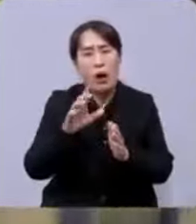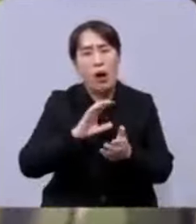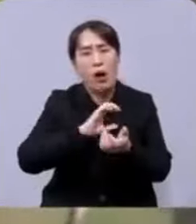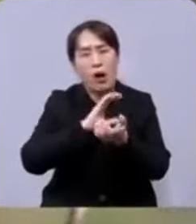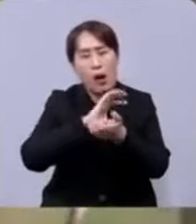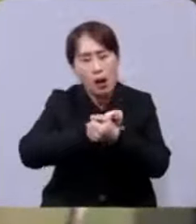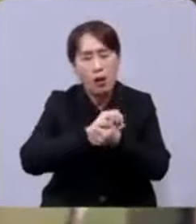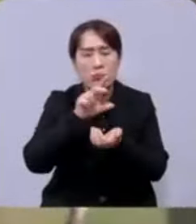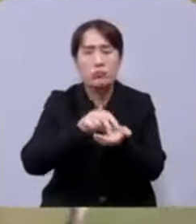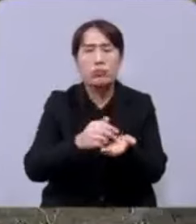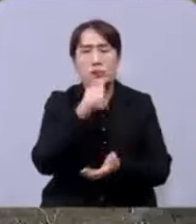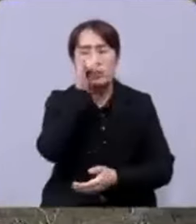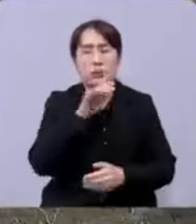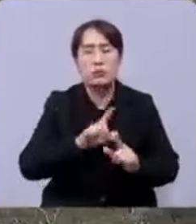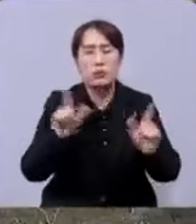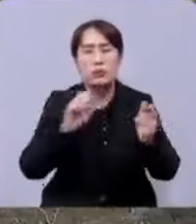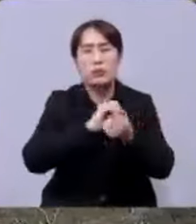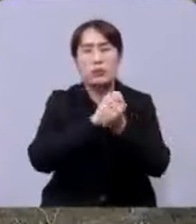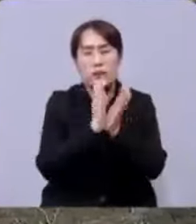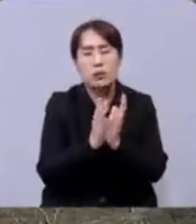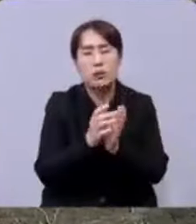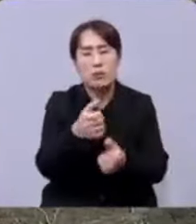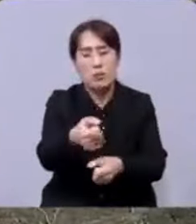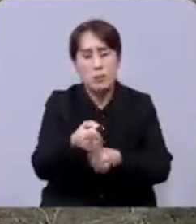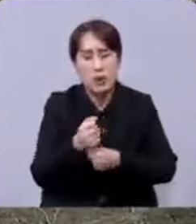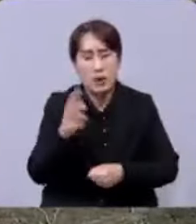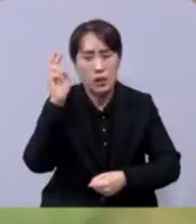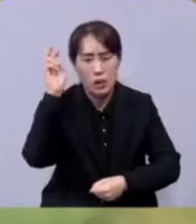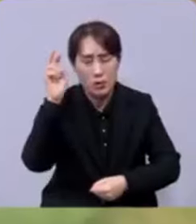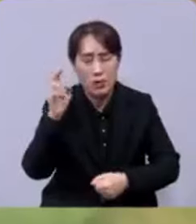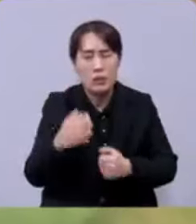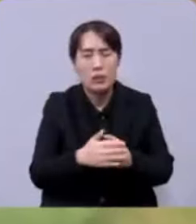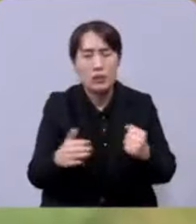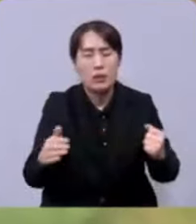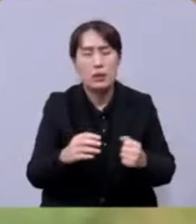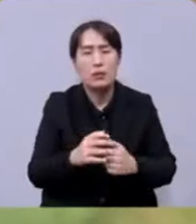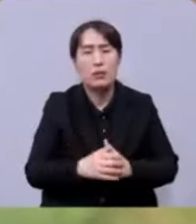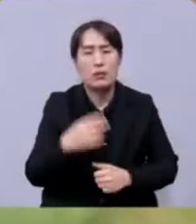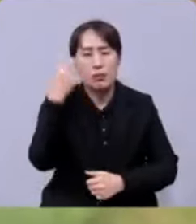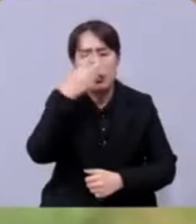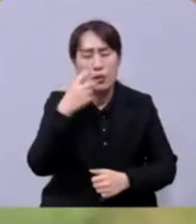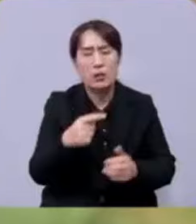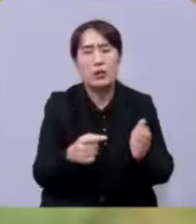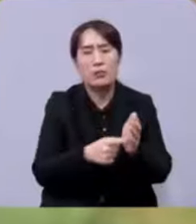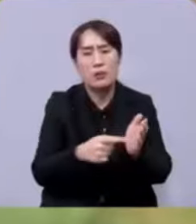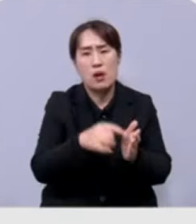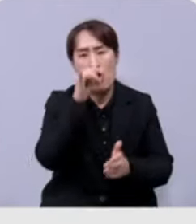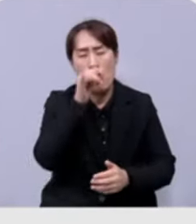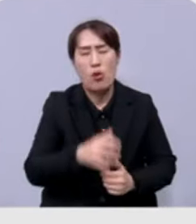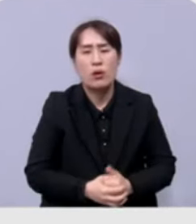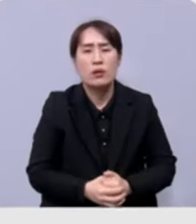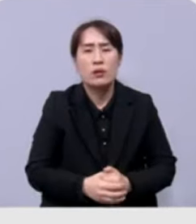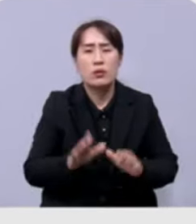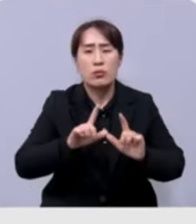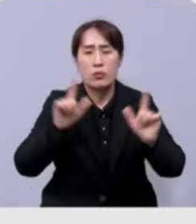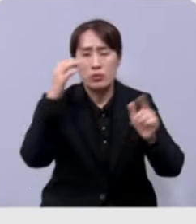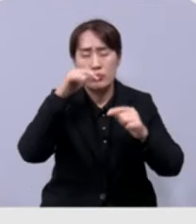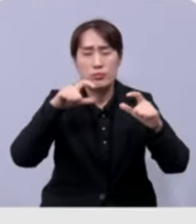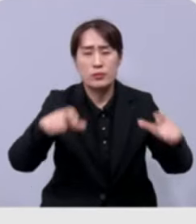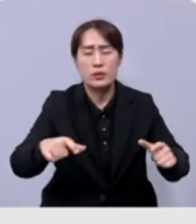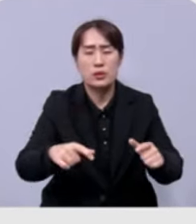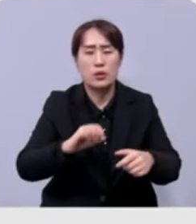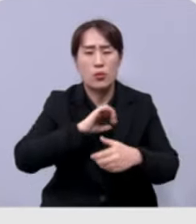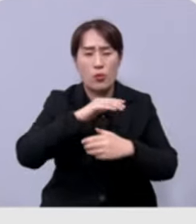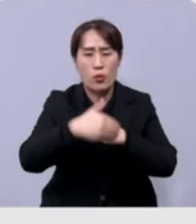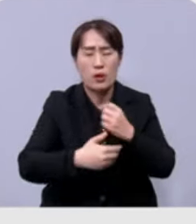때문입니다 올해도 꽃히는 시기가 앞당겨질 것으로 예상돼 자 관리에 비상이 걸렸습니다 올해 충북지역의